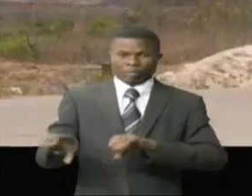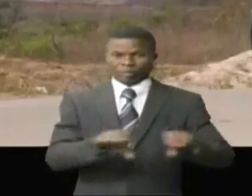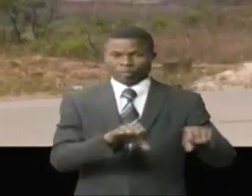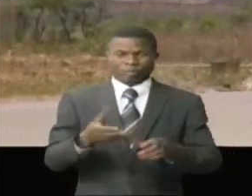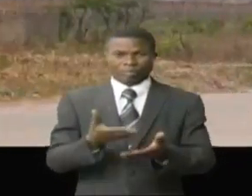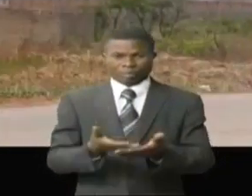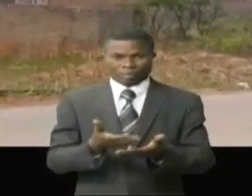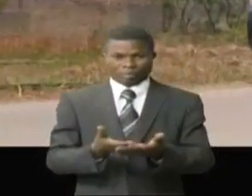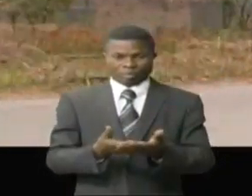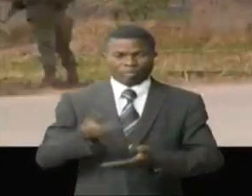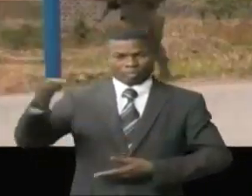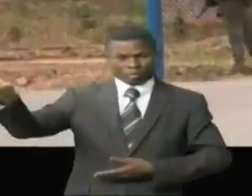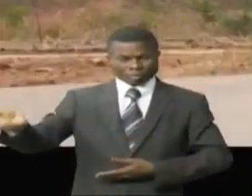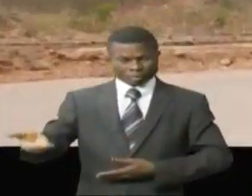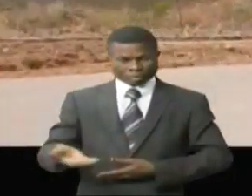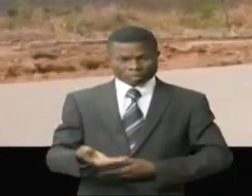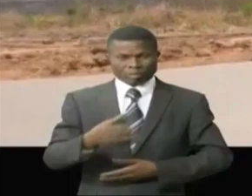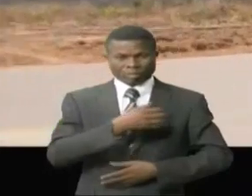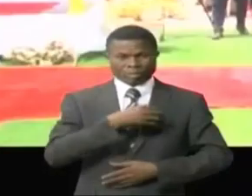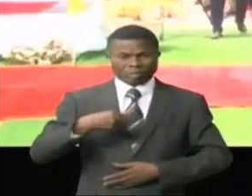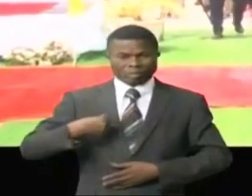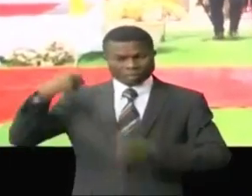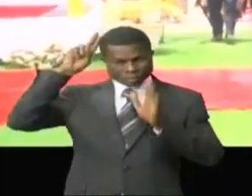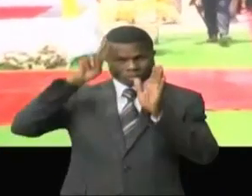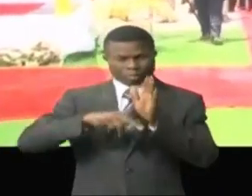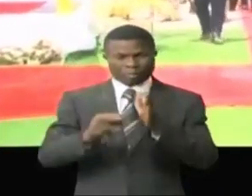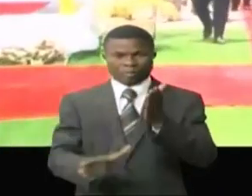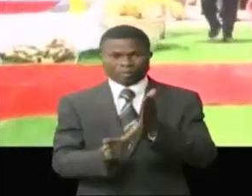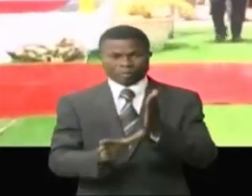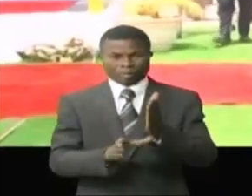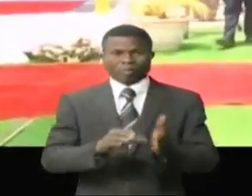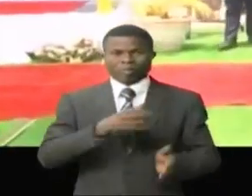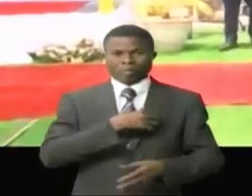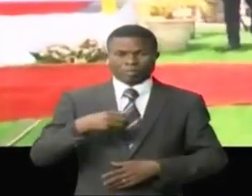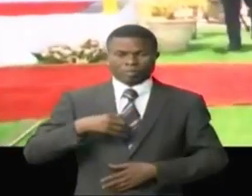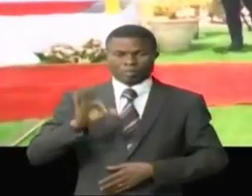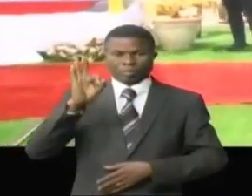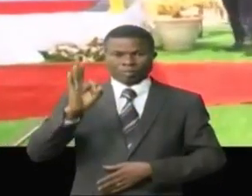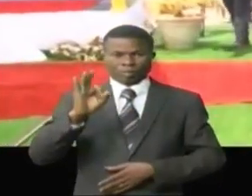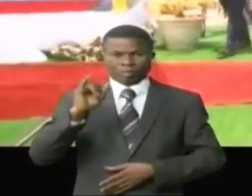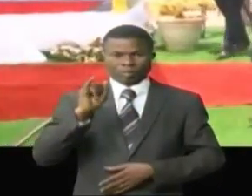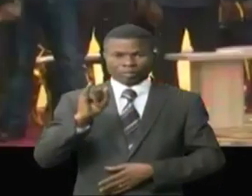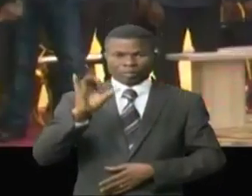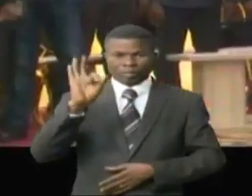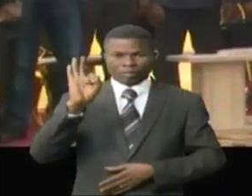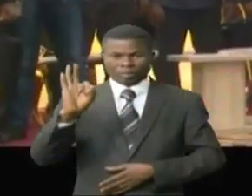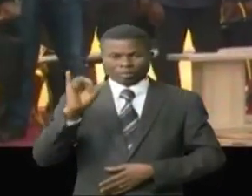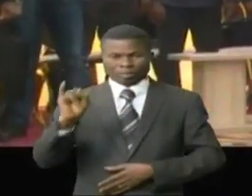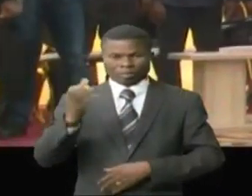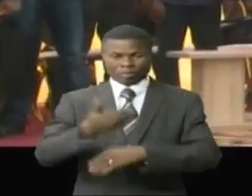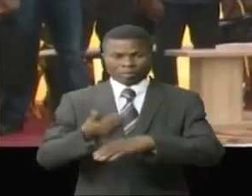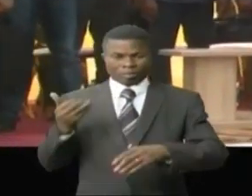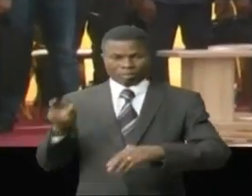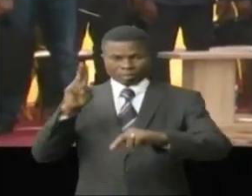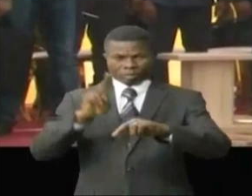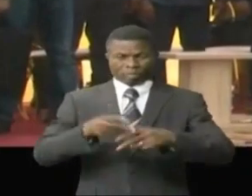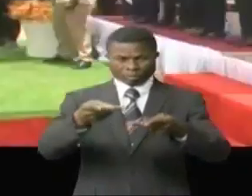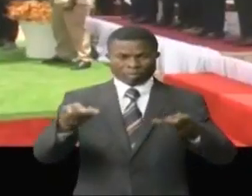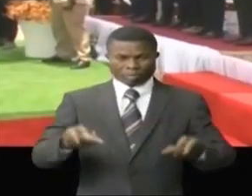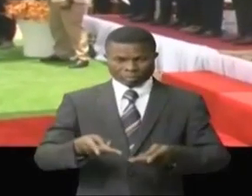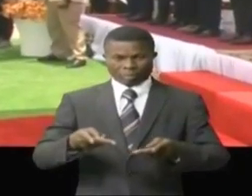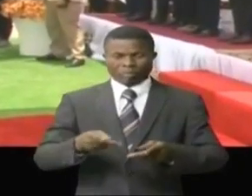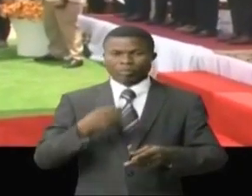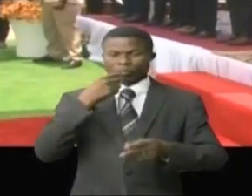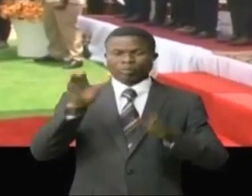cérémonie. Il est accueilli par Madame le gouverneur intérimaire Fifi Masuka Saini avant d'être installé à la tribune où il